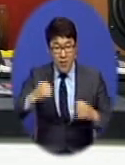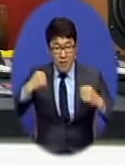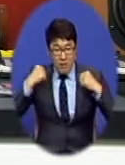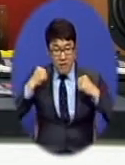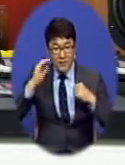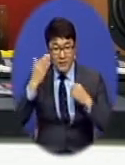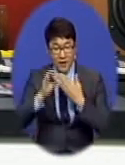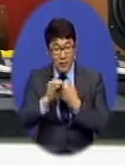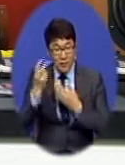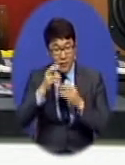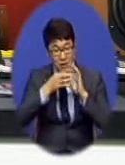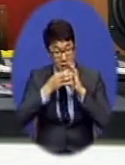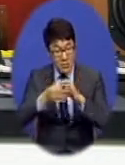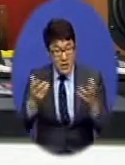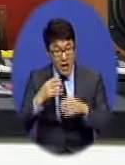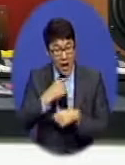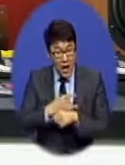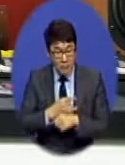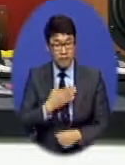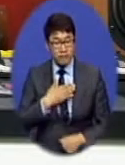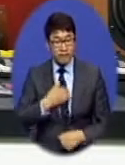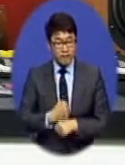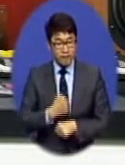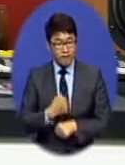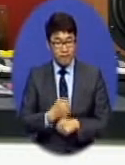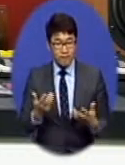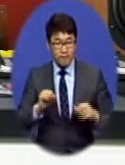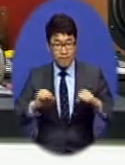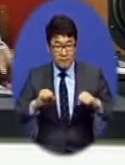또 그런 일들을 해주실 해야죠. 건가요? 예. 아, 정말요?